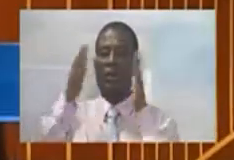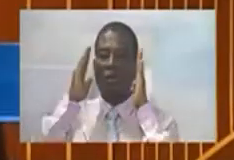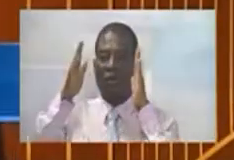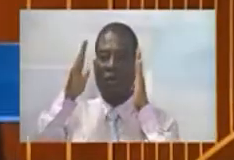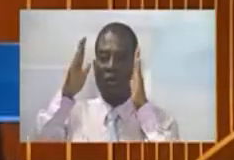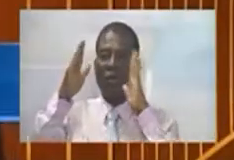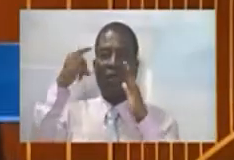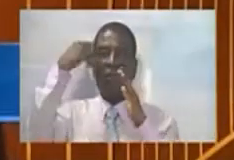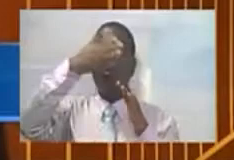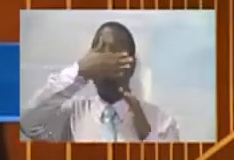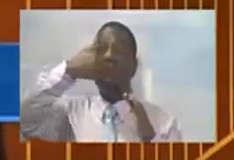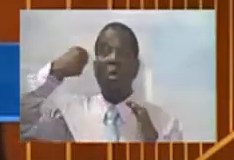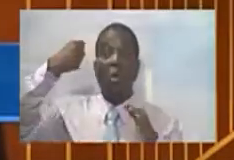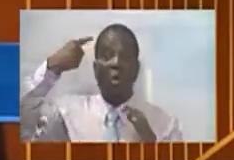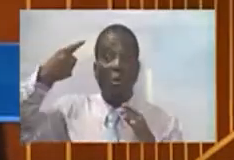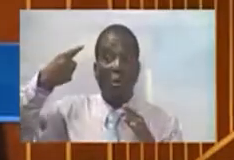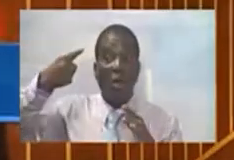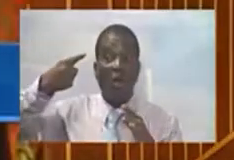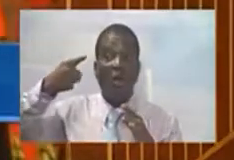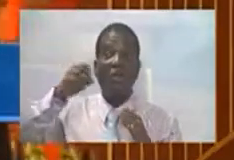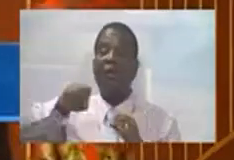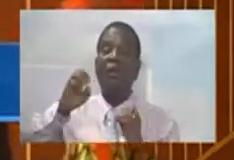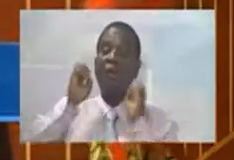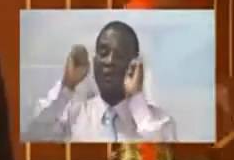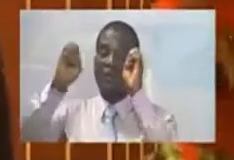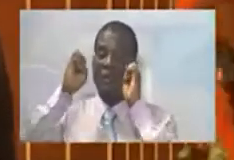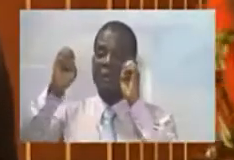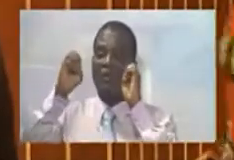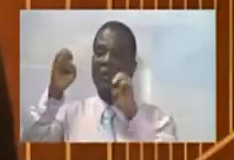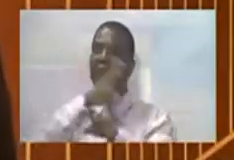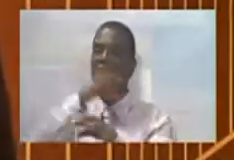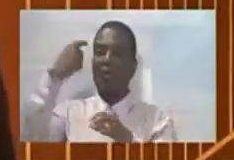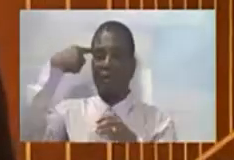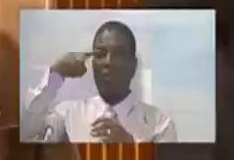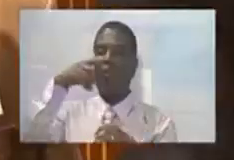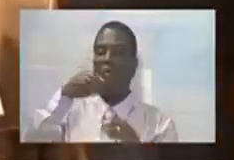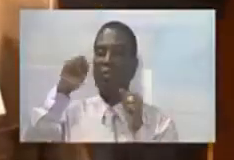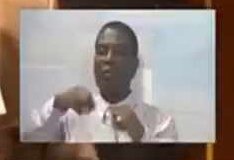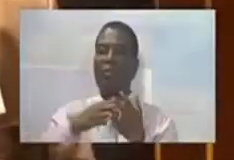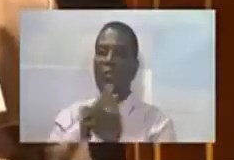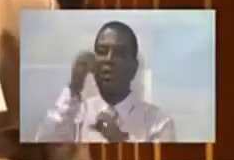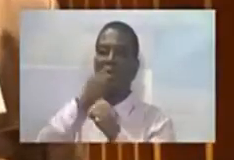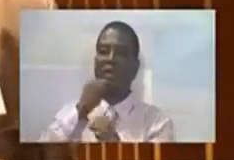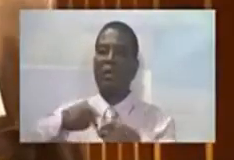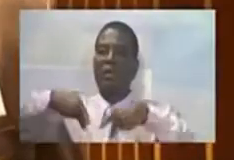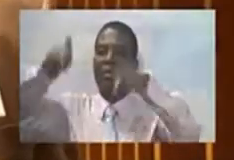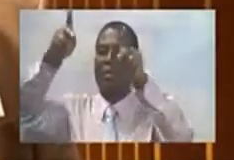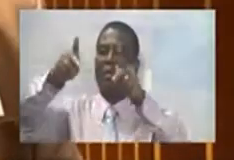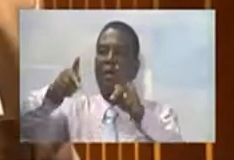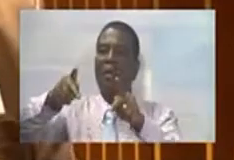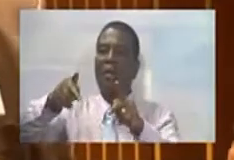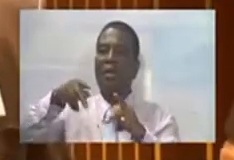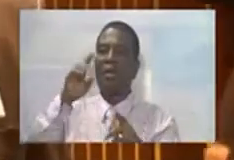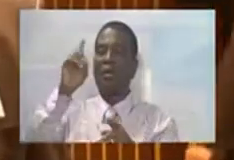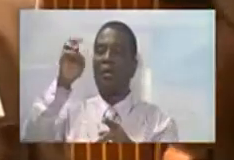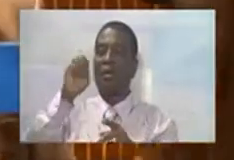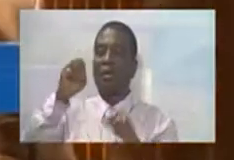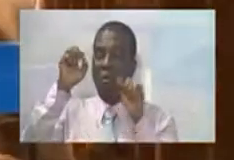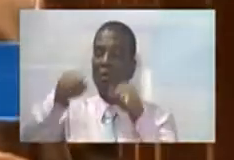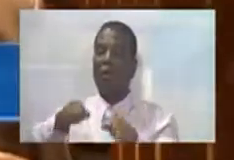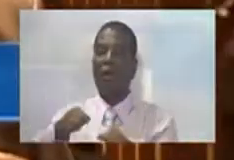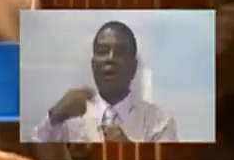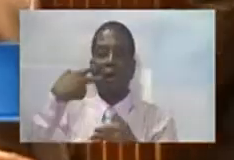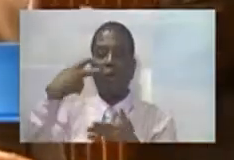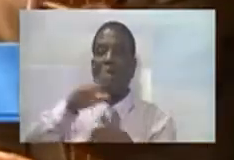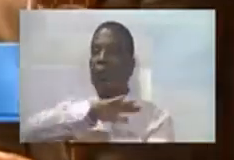mieux comprendre ce qui va être dispensé comme savoir afin de m'enrichir. Ça nous permet d'affronter les dossiers qu'ils vont nous donner à